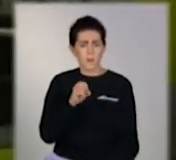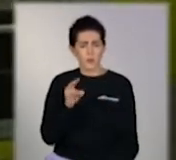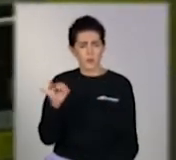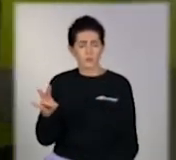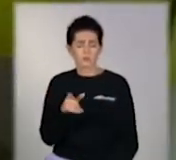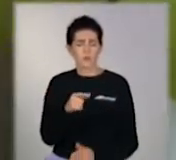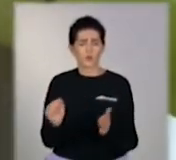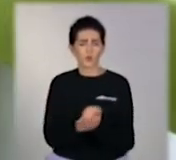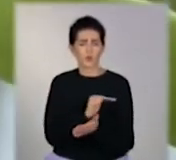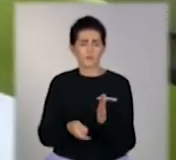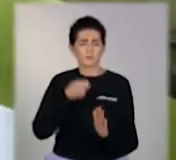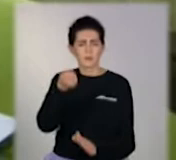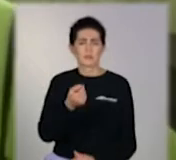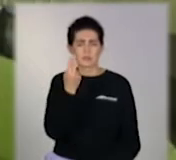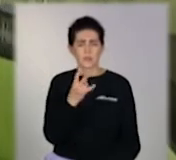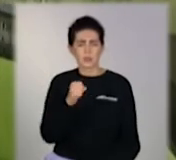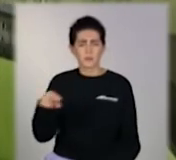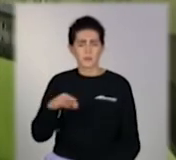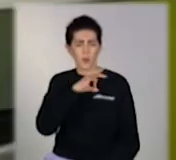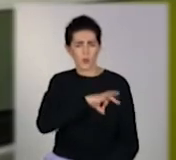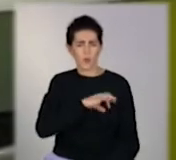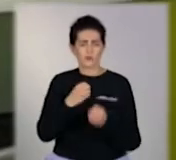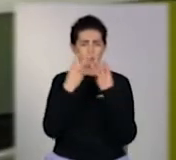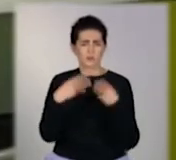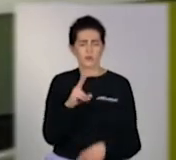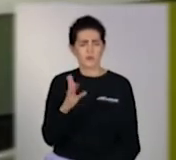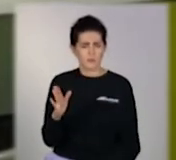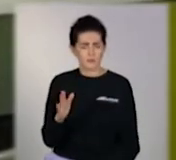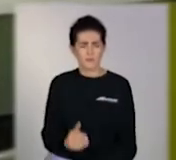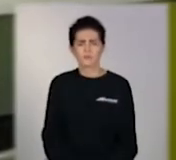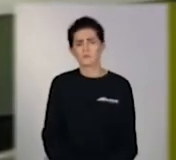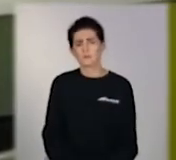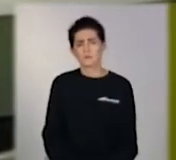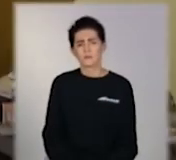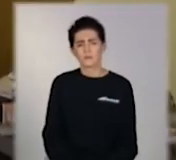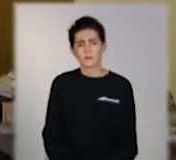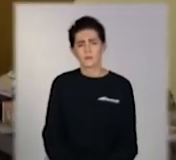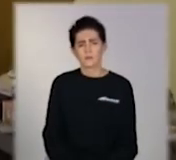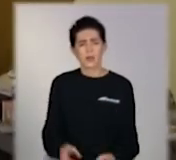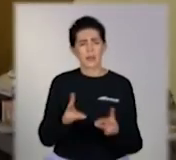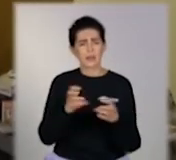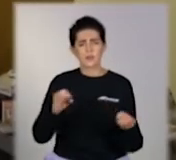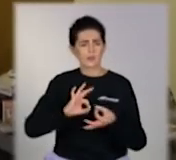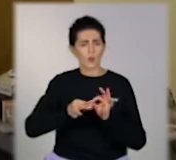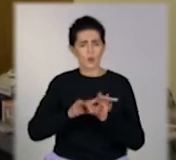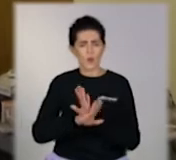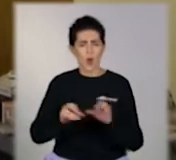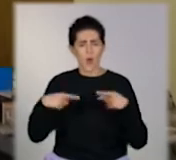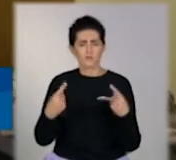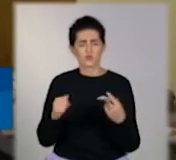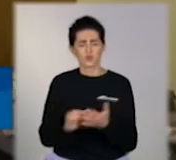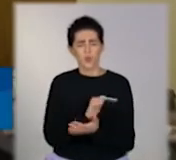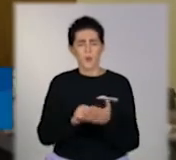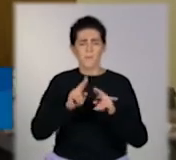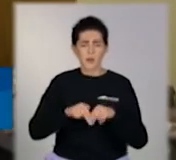подала документи до ЦНАП на пільгове забезпечення житлом. В принципі, зовсім не складно. Це всі звичайні документи, там